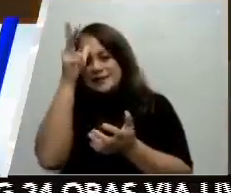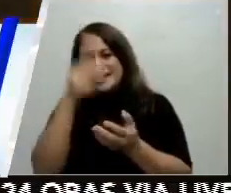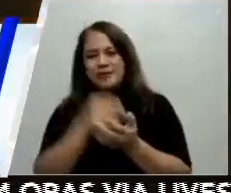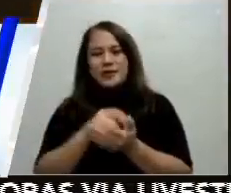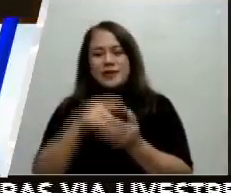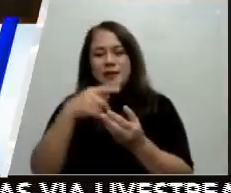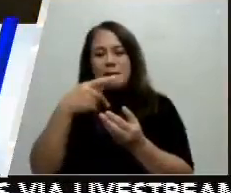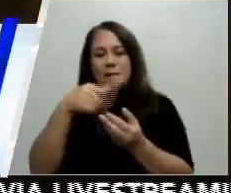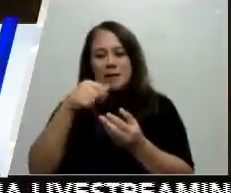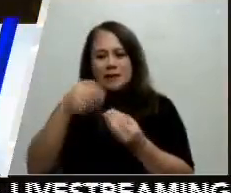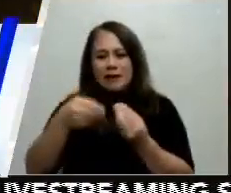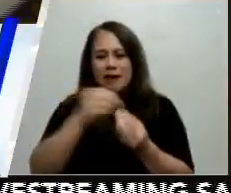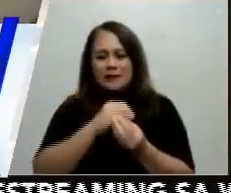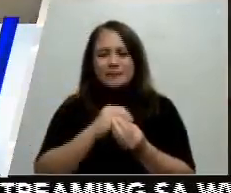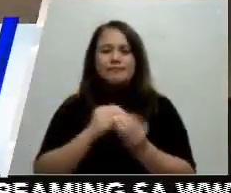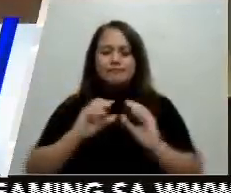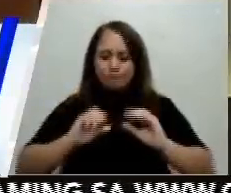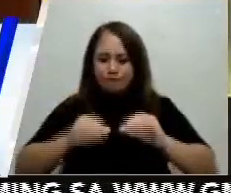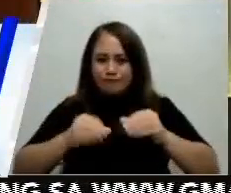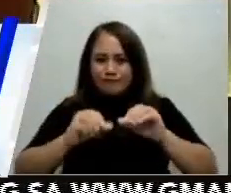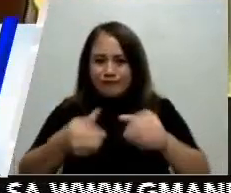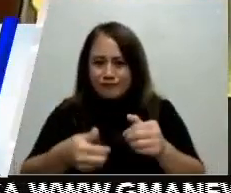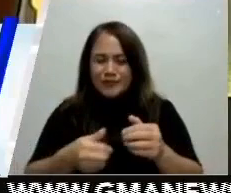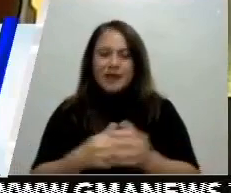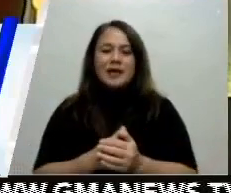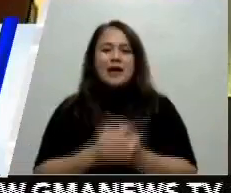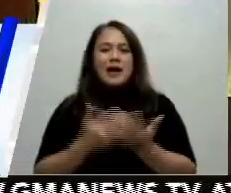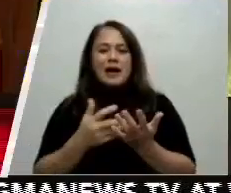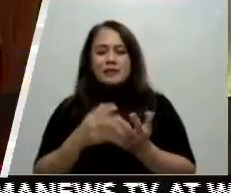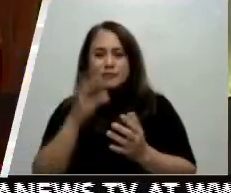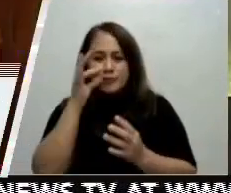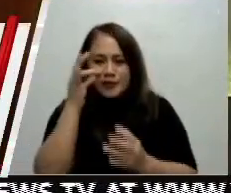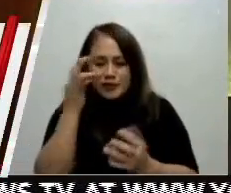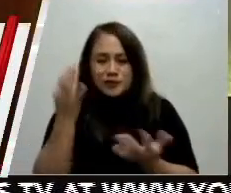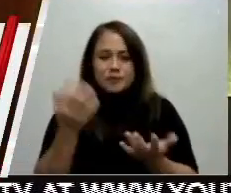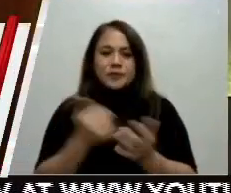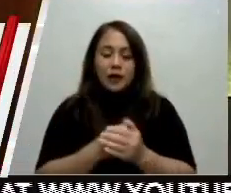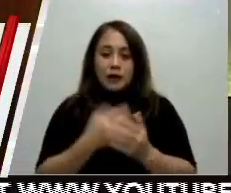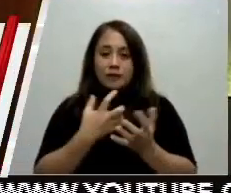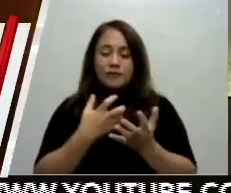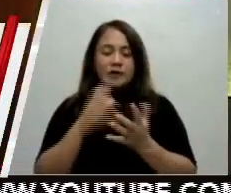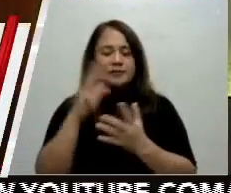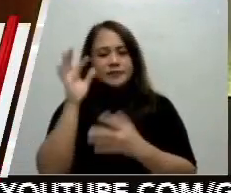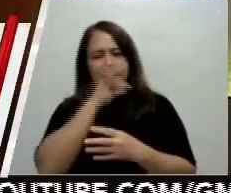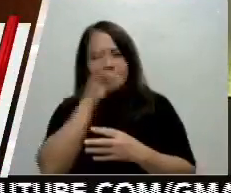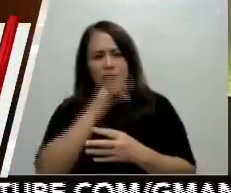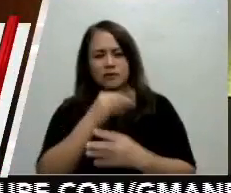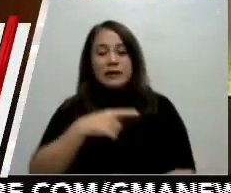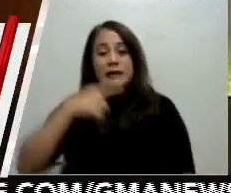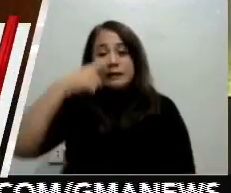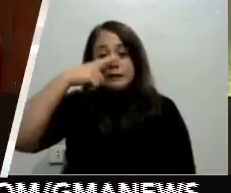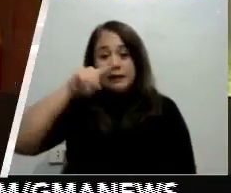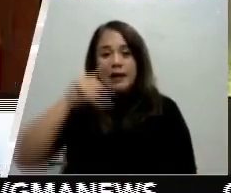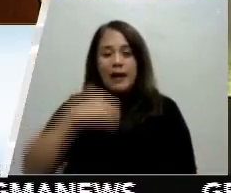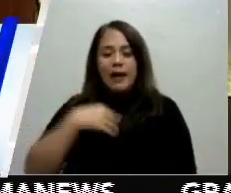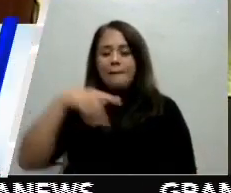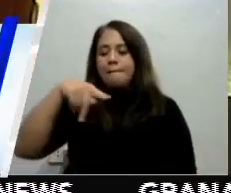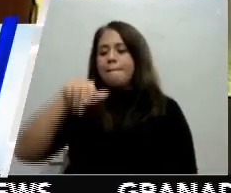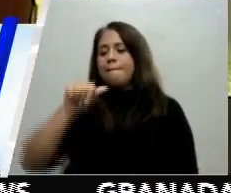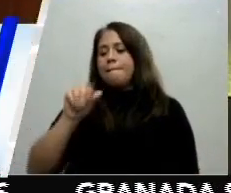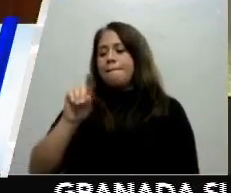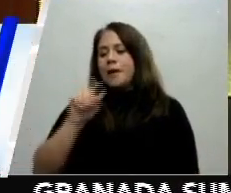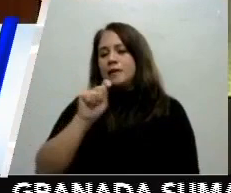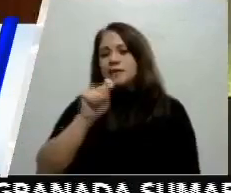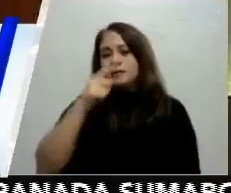rolls, at crispy catfish. Kung merong pansit kanto ng mga Pinoy, ang mga Thai naman may pad Thai. So ito, subukan na